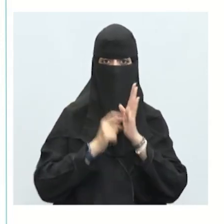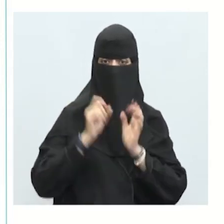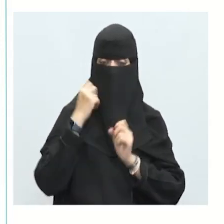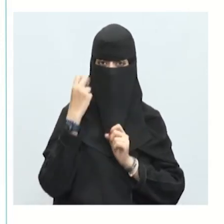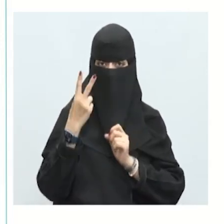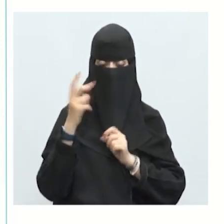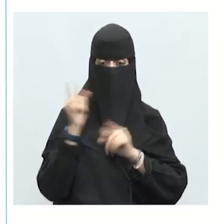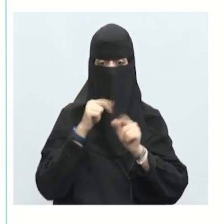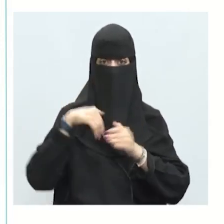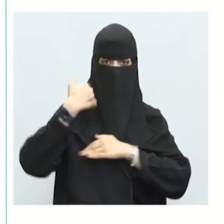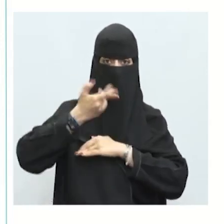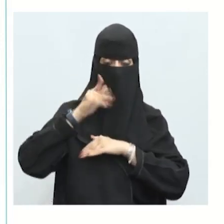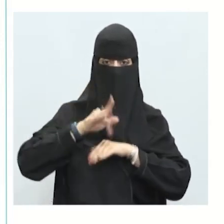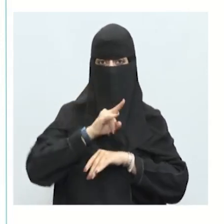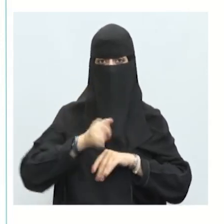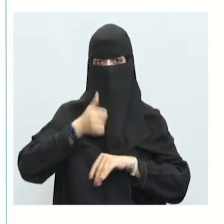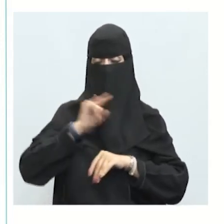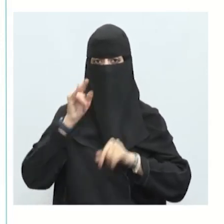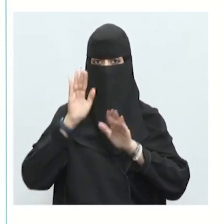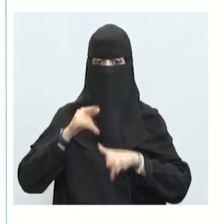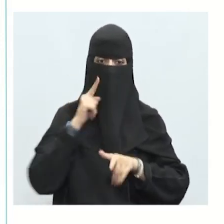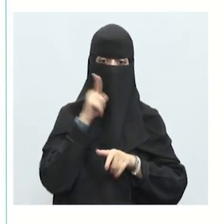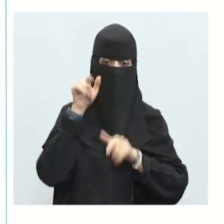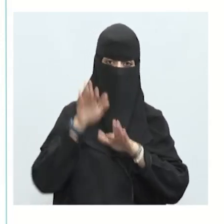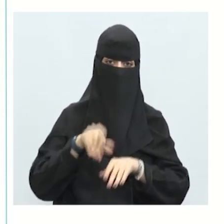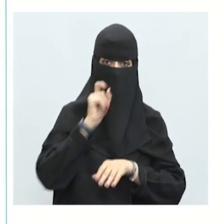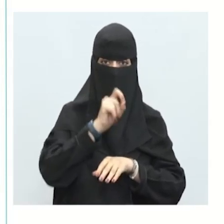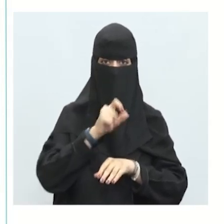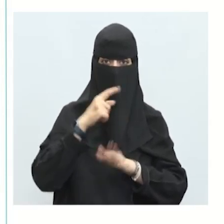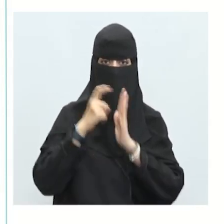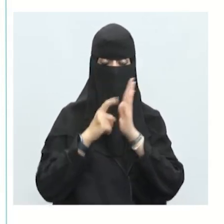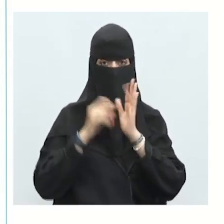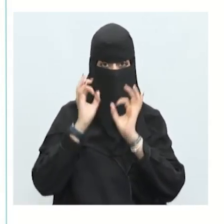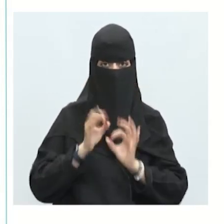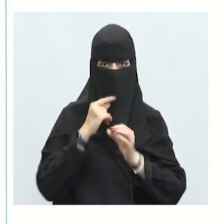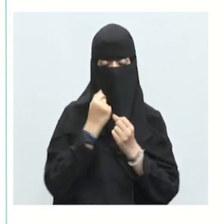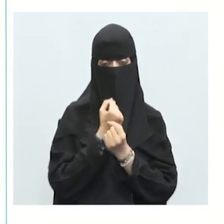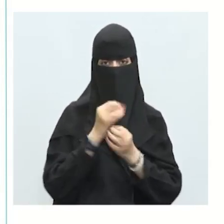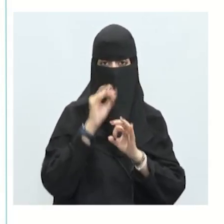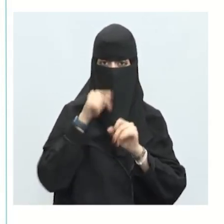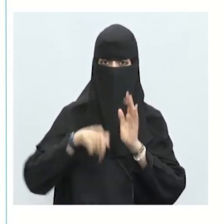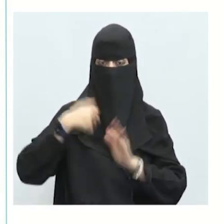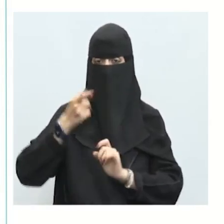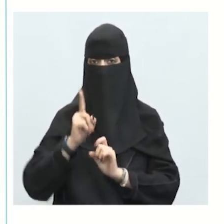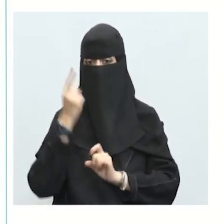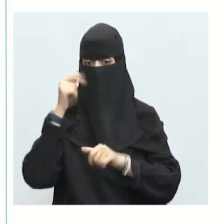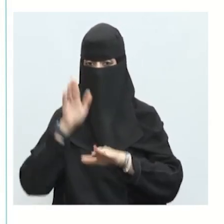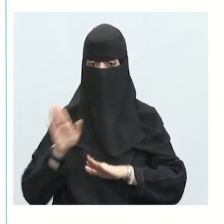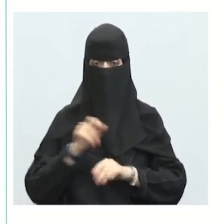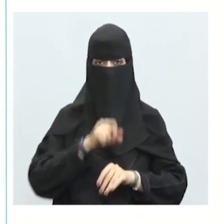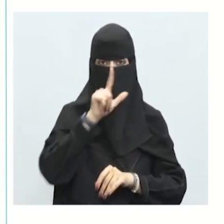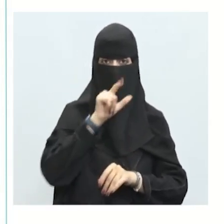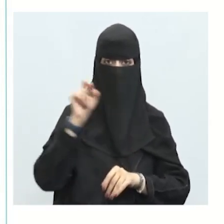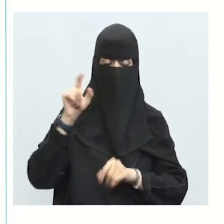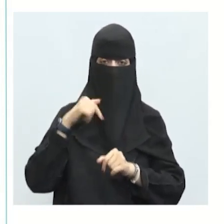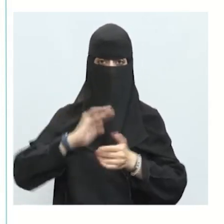اخر ثم والا فعندنا هنا اف الشرط اذا تحقق يتم تنفيذ عباره واحد الاف اللي هي